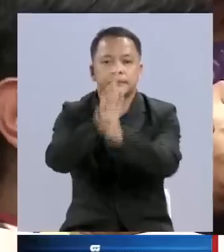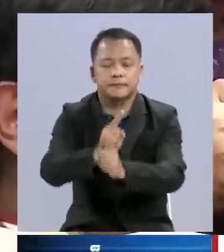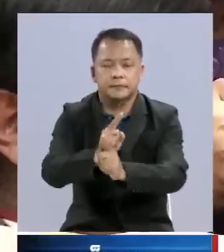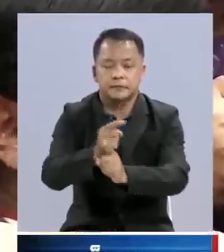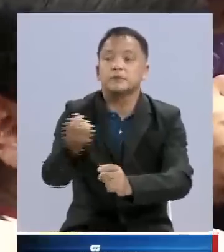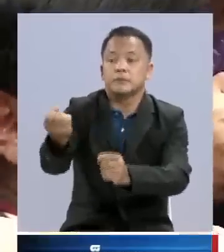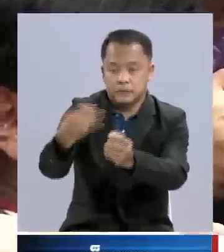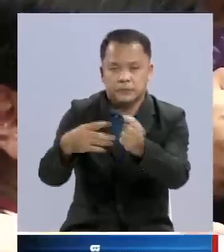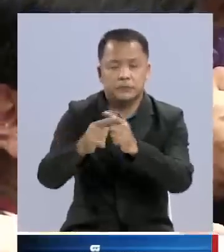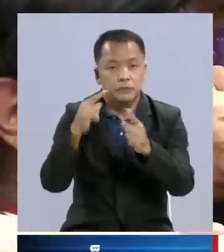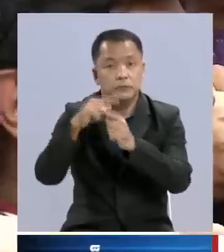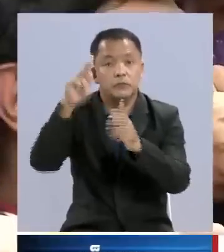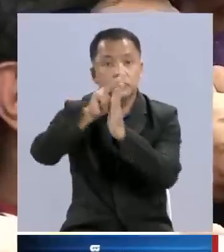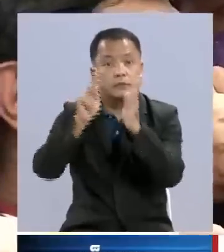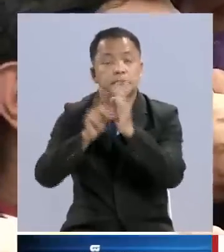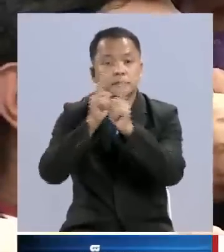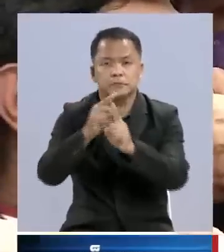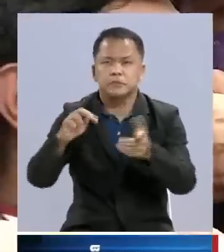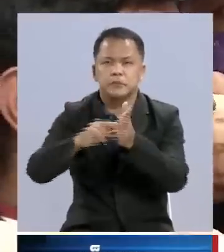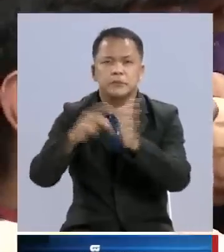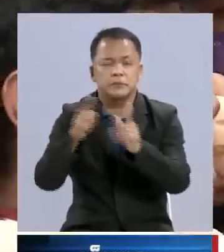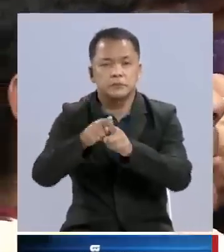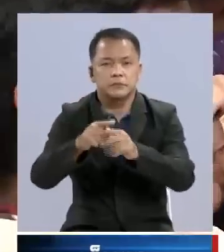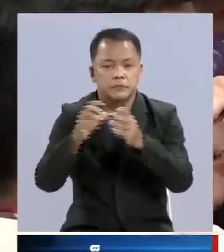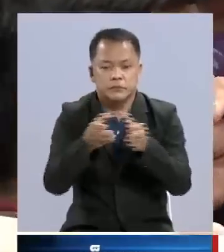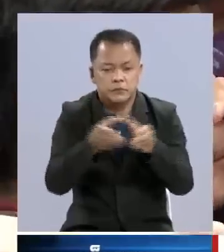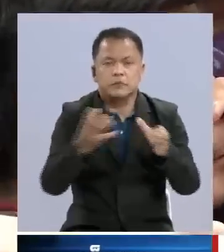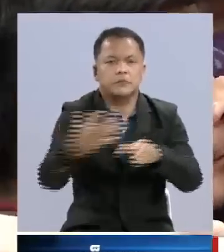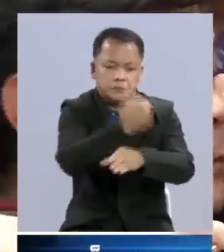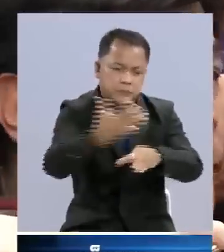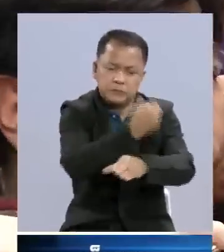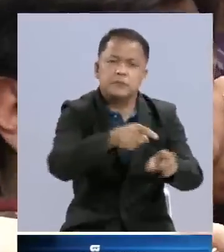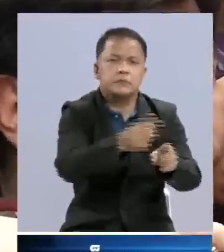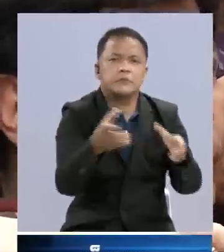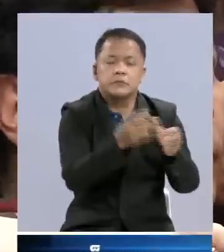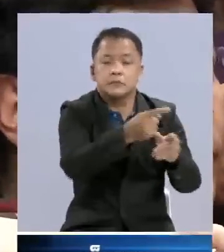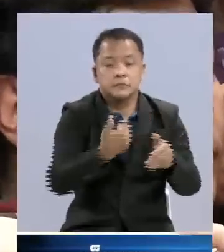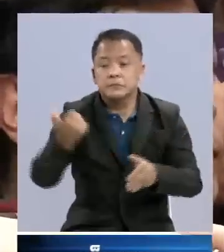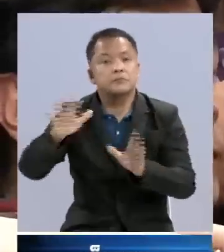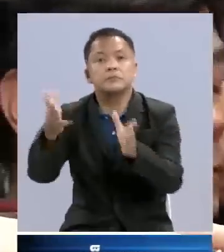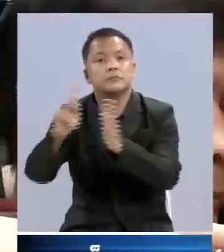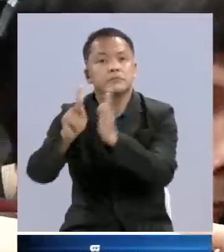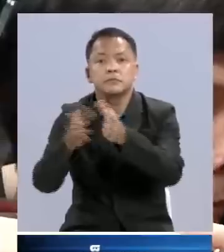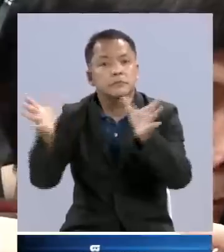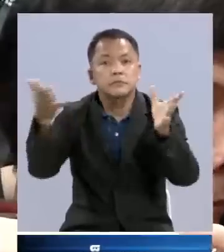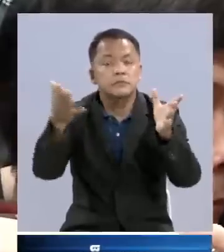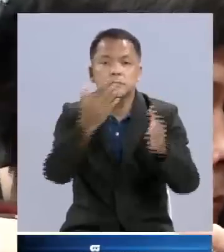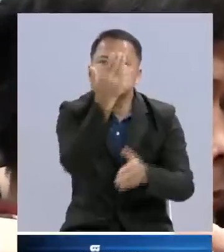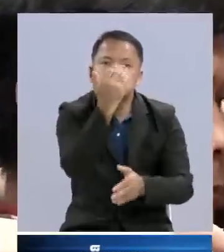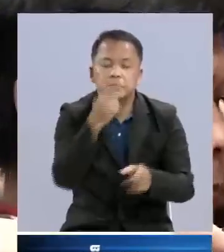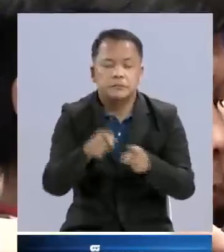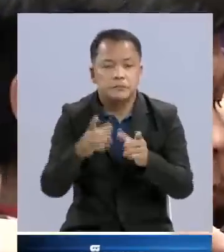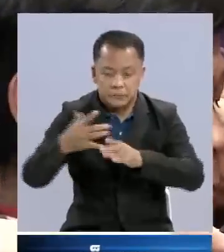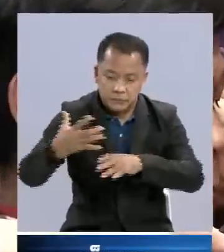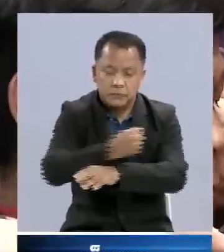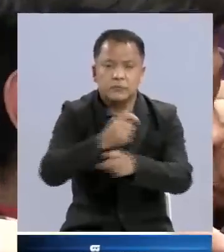ต่หลายคนบอกว่าพอไปใช้กฎหมายนี้ดูเหมือนมันจะไปลงแต่คดีการเมืองคดีอื่นๆทำไมไม่เอากฎหมายนี้มาใช้ด้วย แล้ว